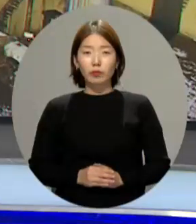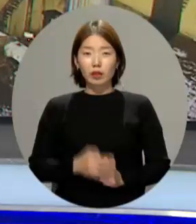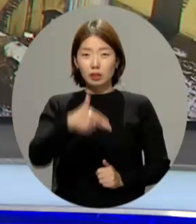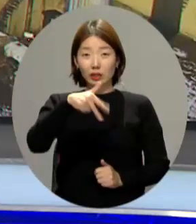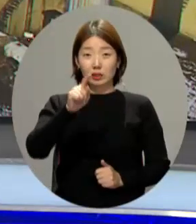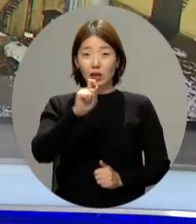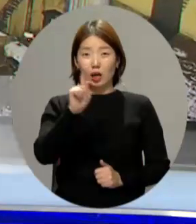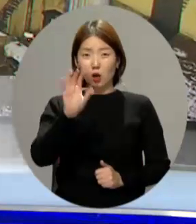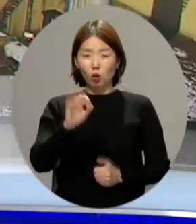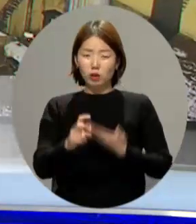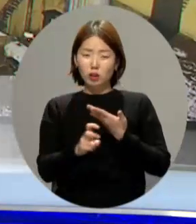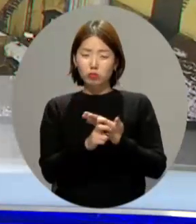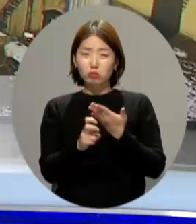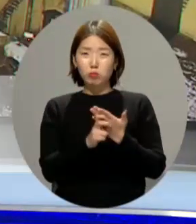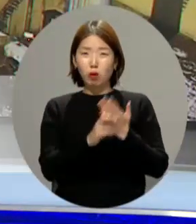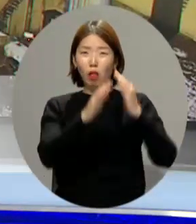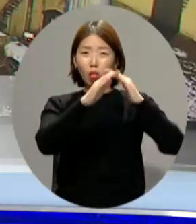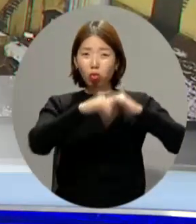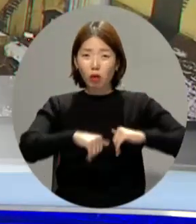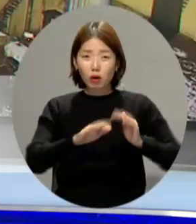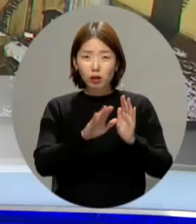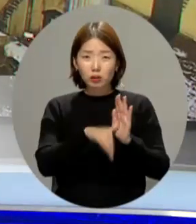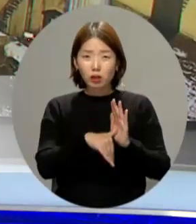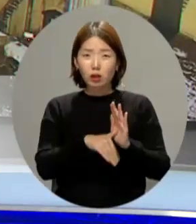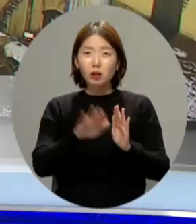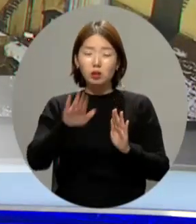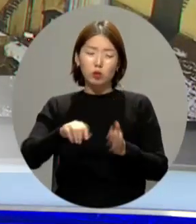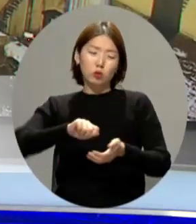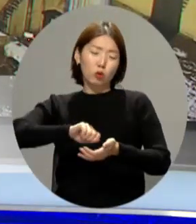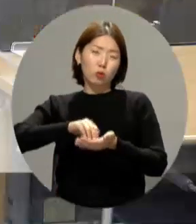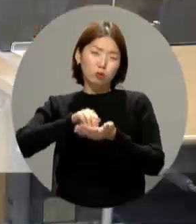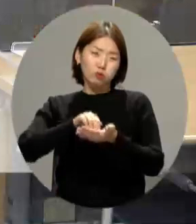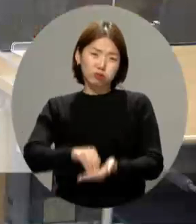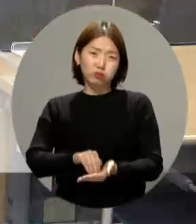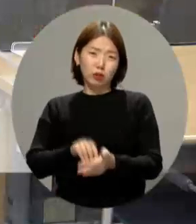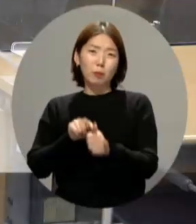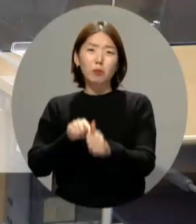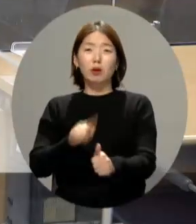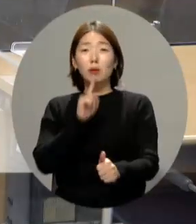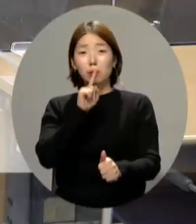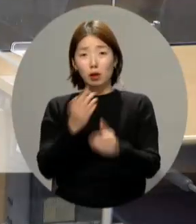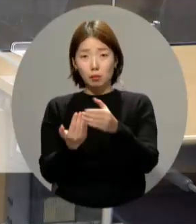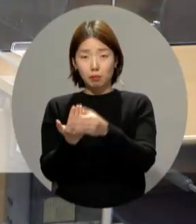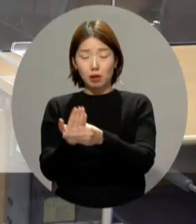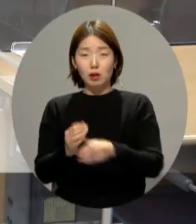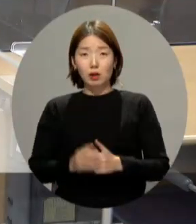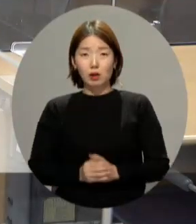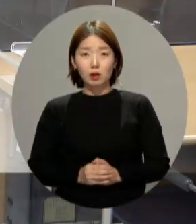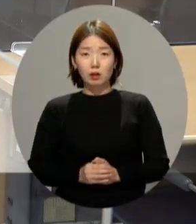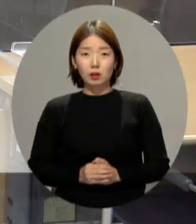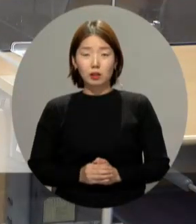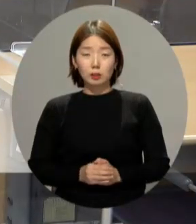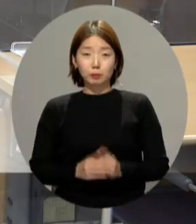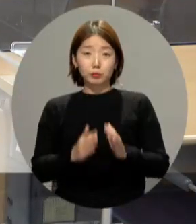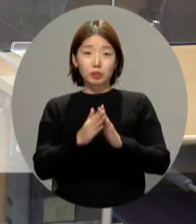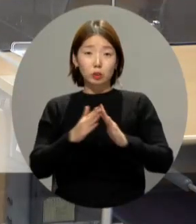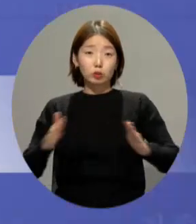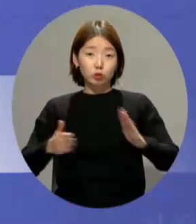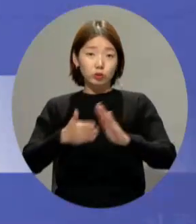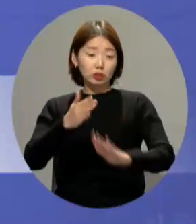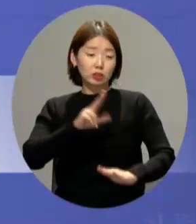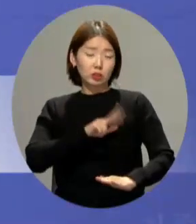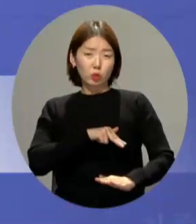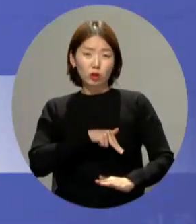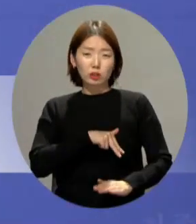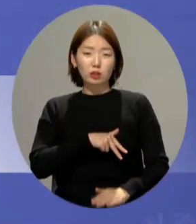주식회사 자광의 불법 폐공장 철거에 엄정 대응하라는 목소리가 높습니다. 전주시의회 한승우 의원은